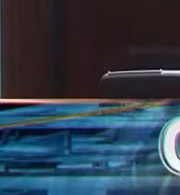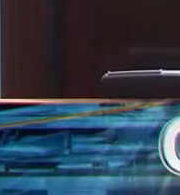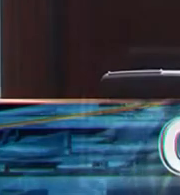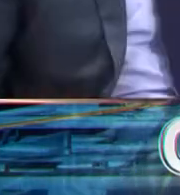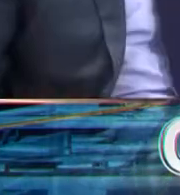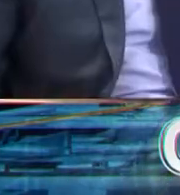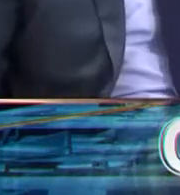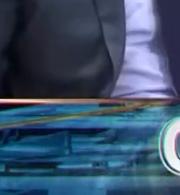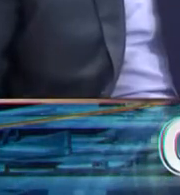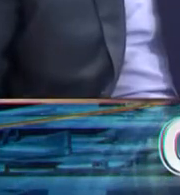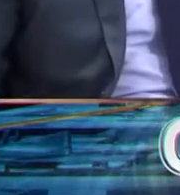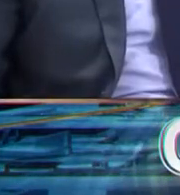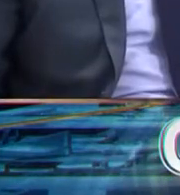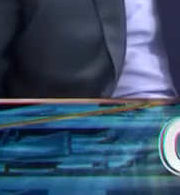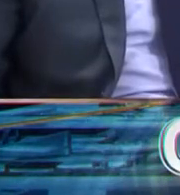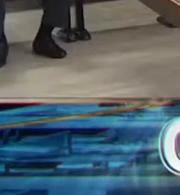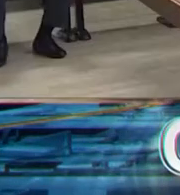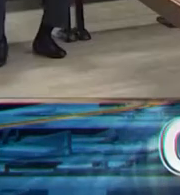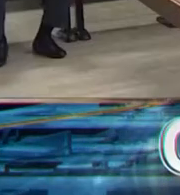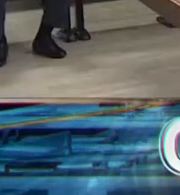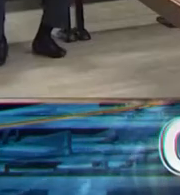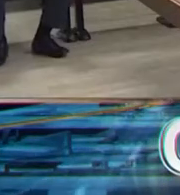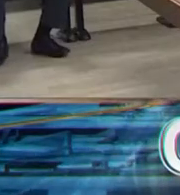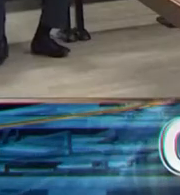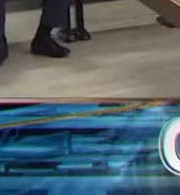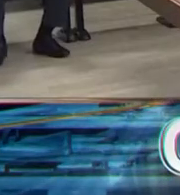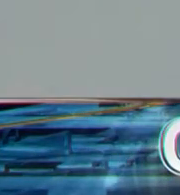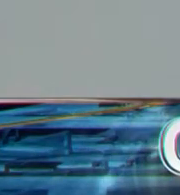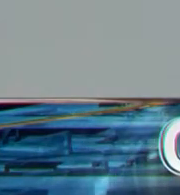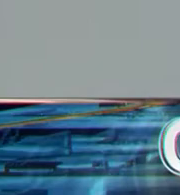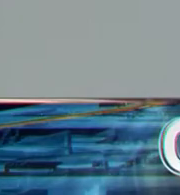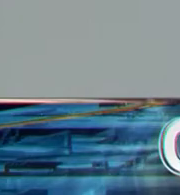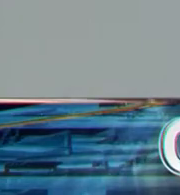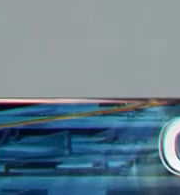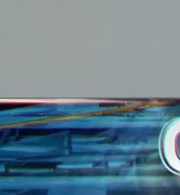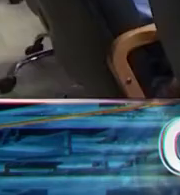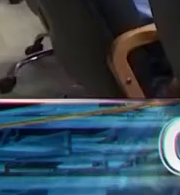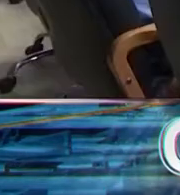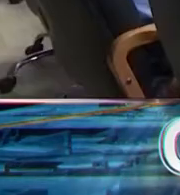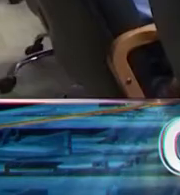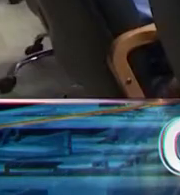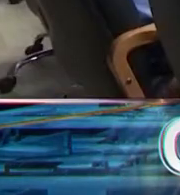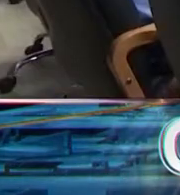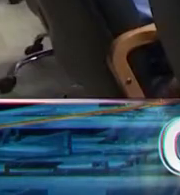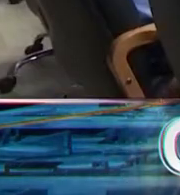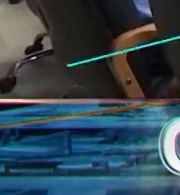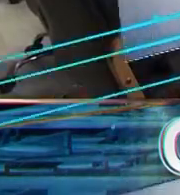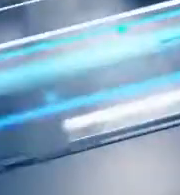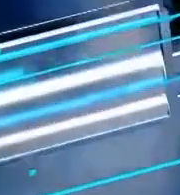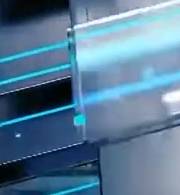112 преступлений против несовершеннолетних было совершено в Алматинской области с начала года. 62 из них сексуального